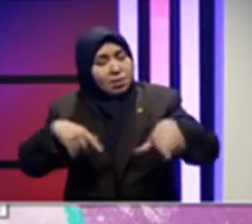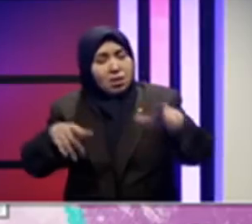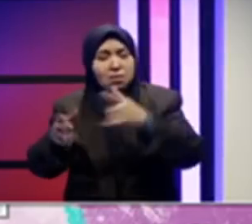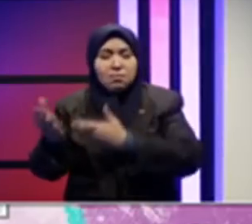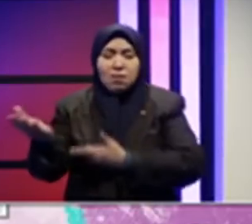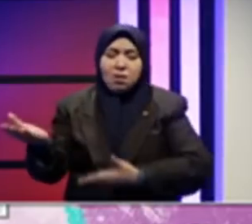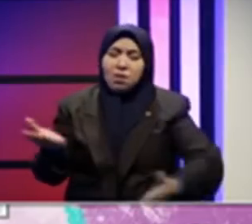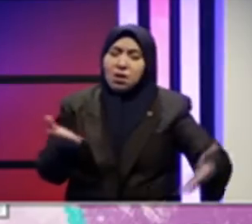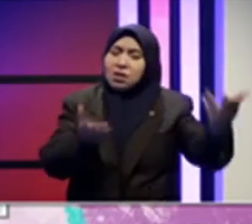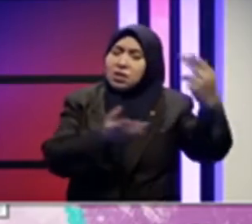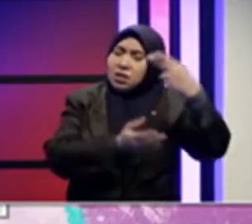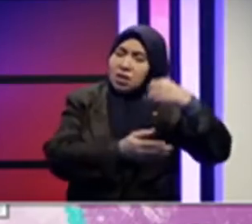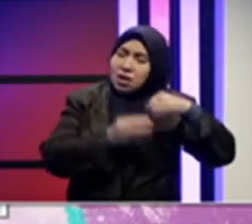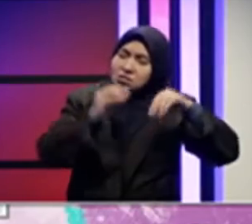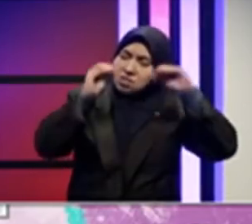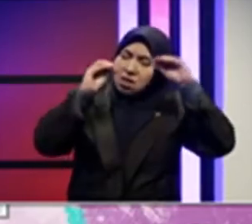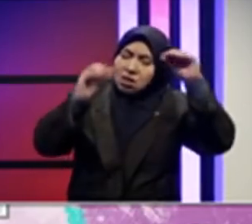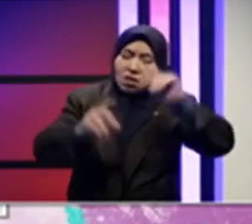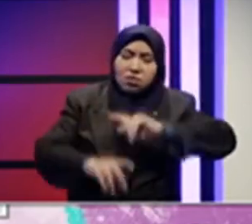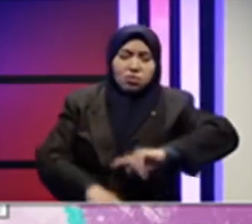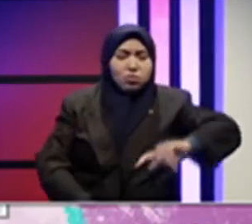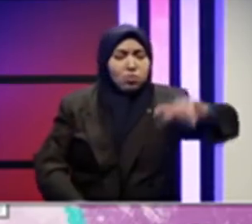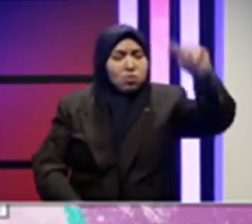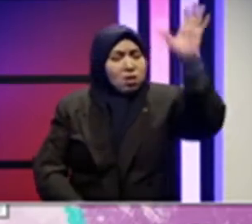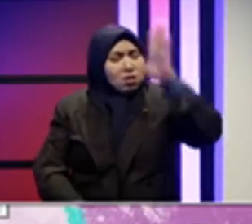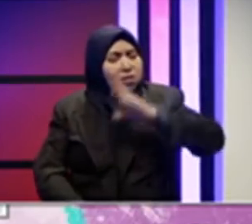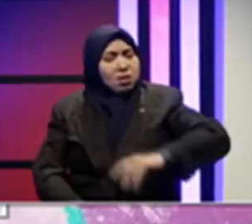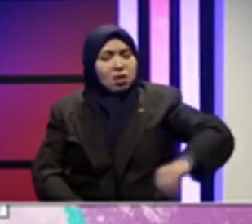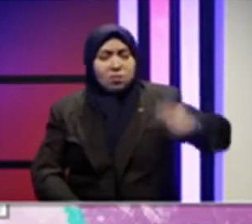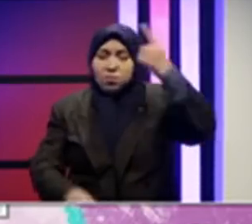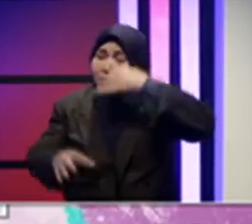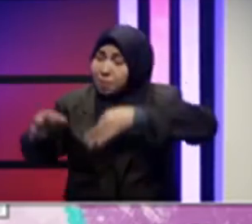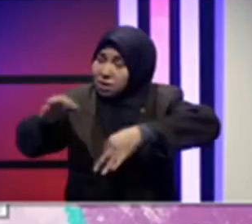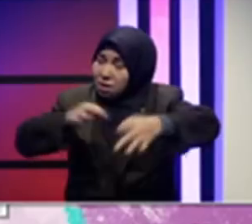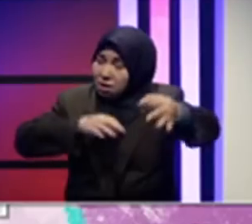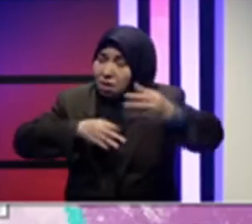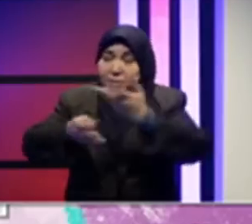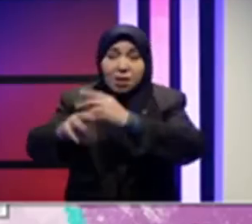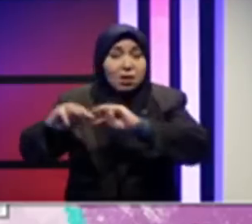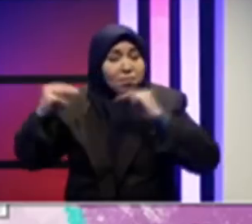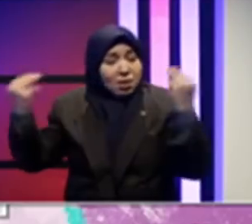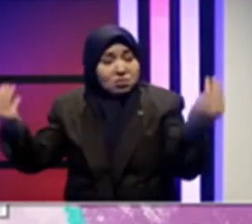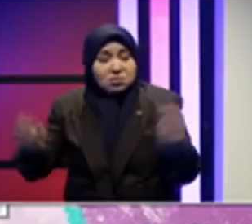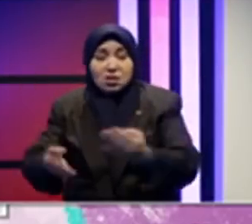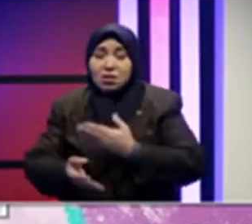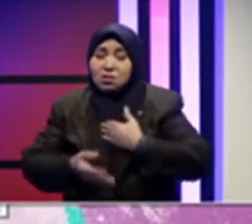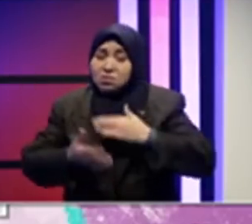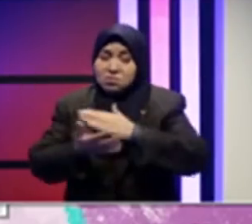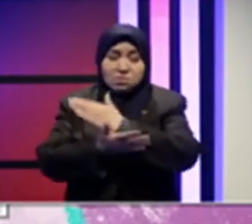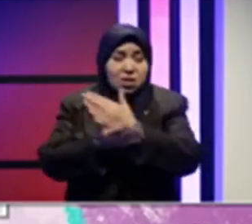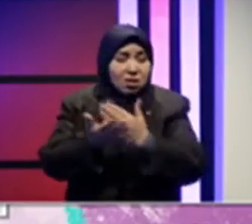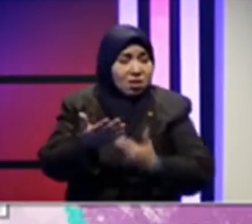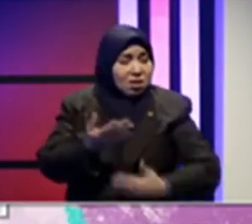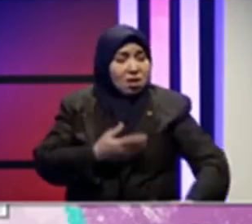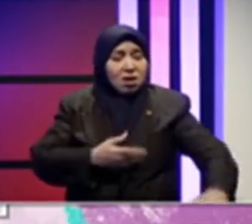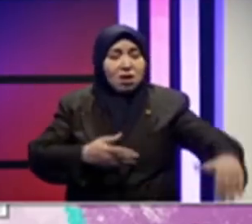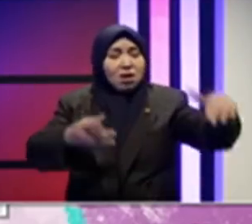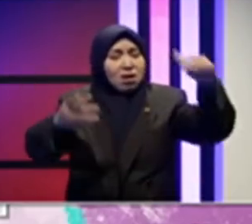hikmah qala qad ji'tukum bil hikmati wa